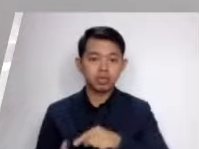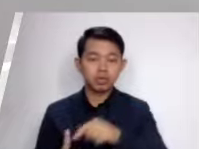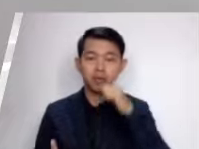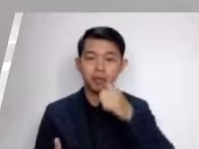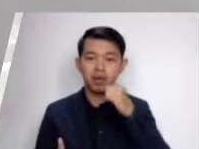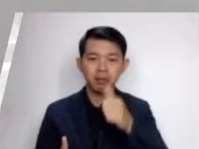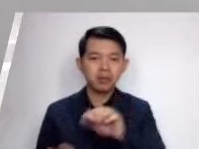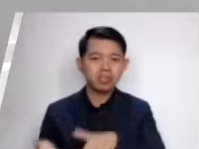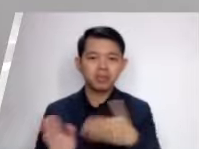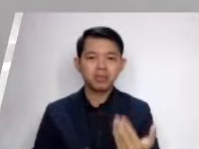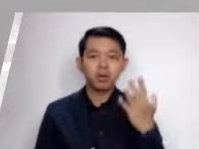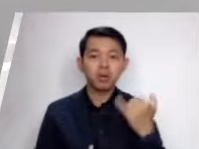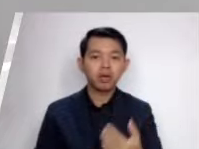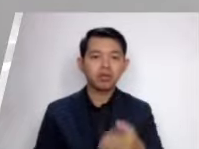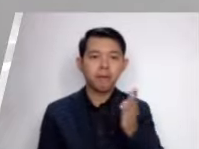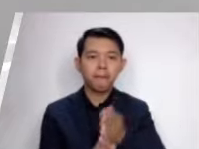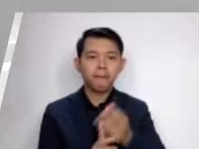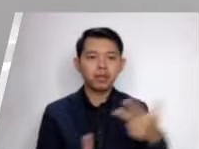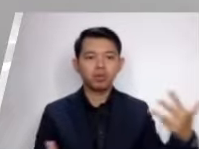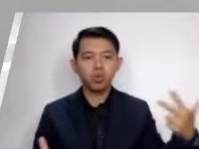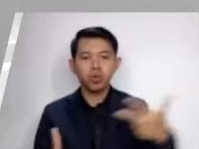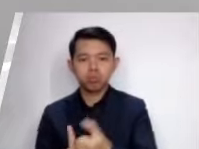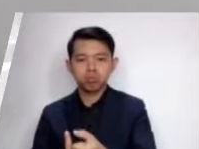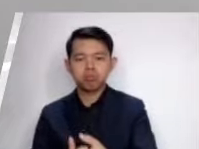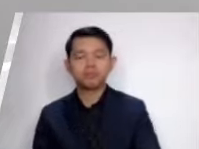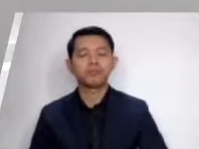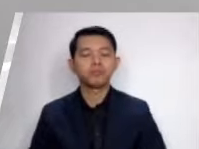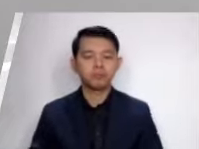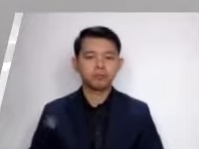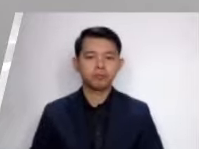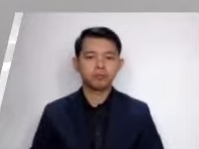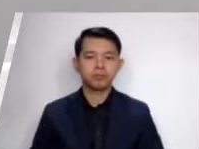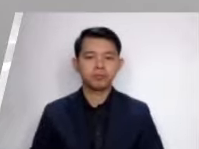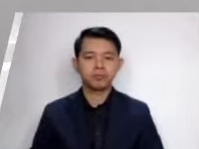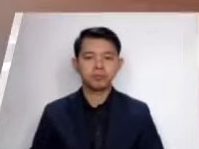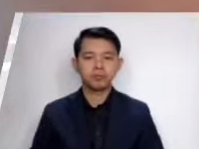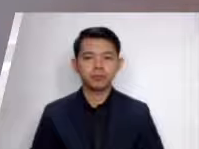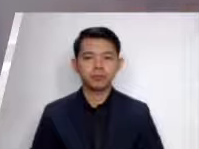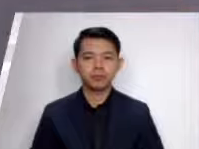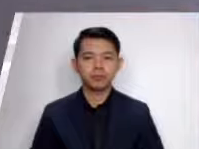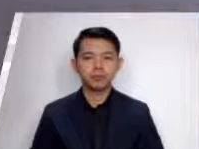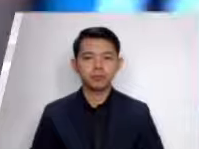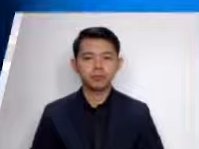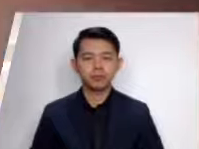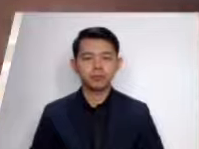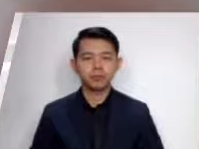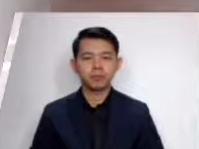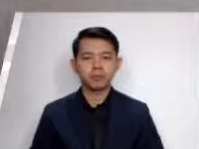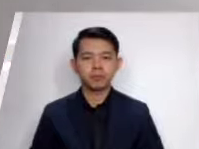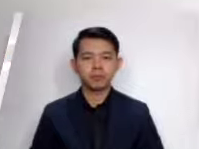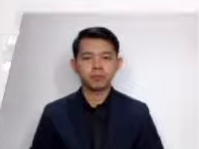na balita hatid ni Alan Domingo ng GMA Regional TV Balitang Bisdak.